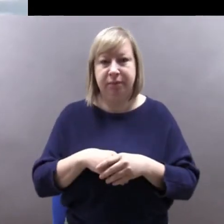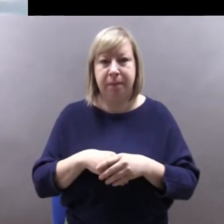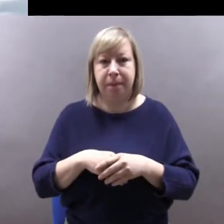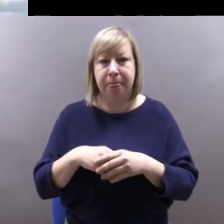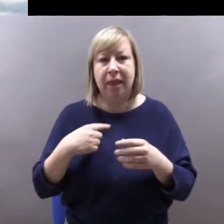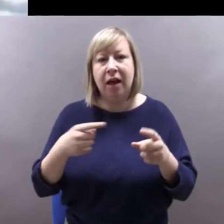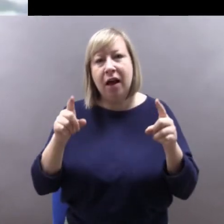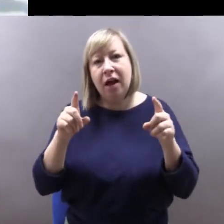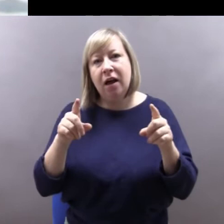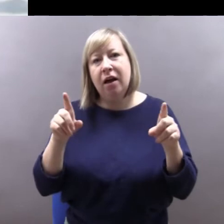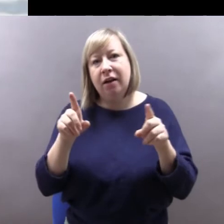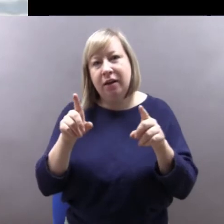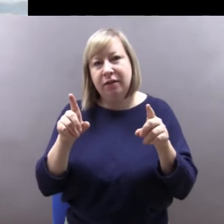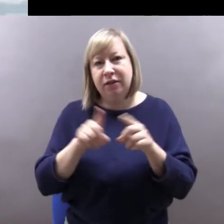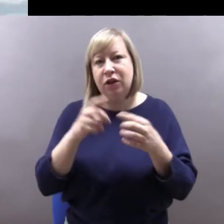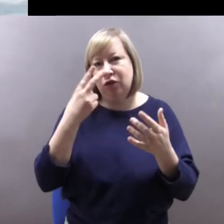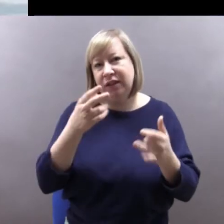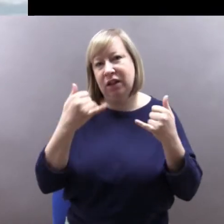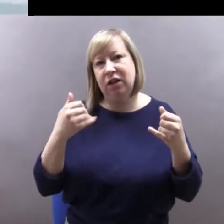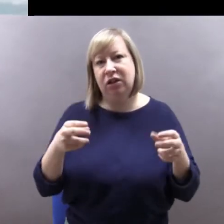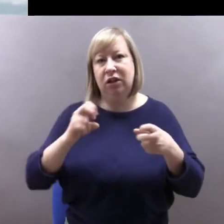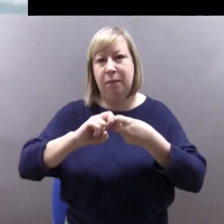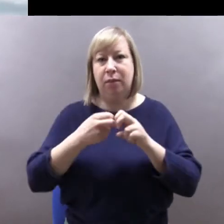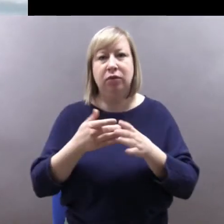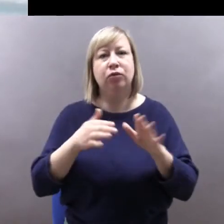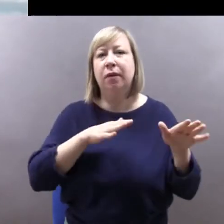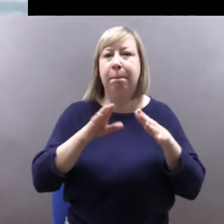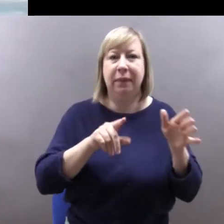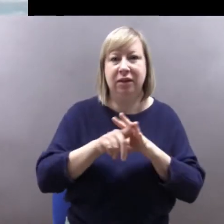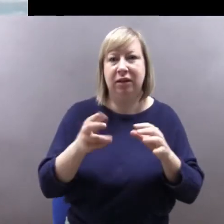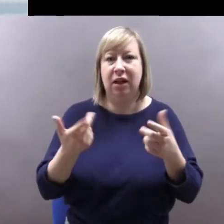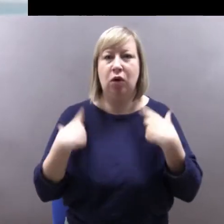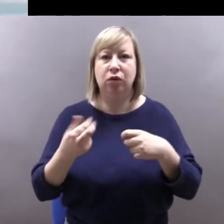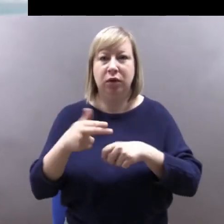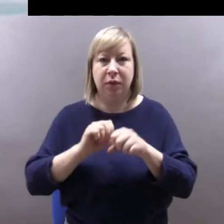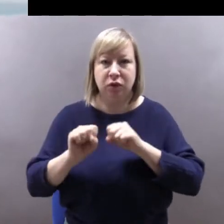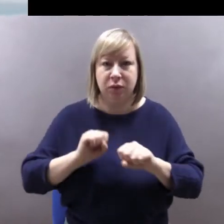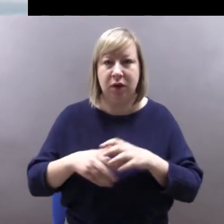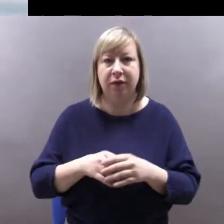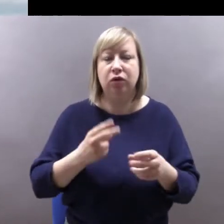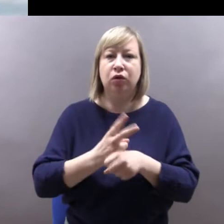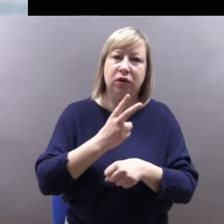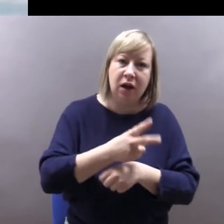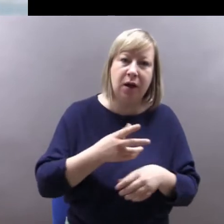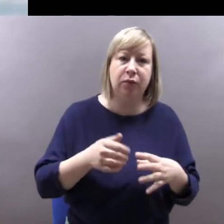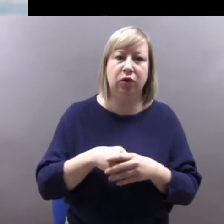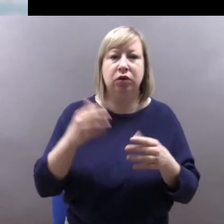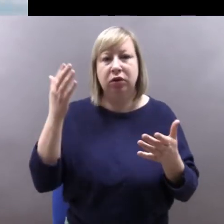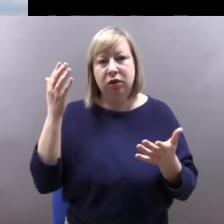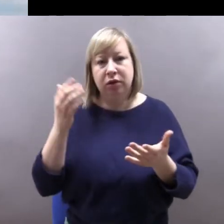jeżdżę samochodem, ale dla odmiany spotykam się z innymi problemami typu miejsca dla osób z niepełnosprawnościami,